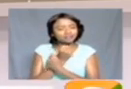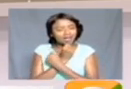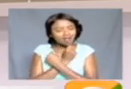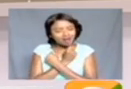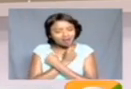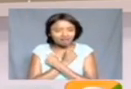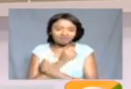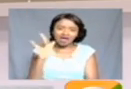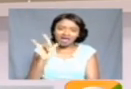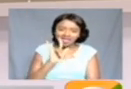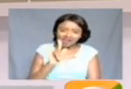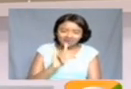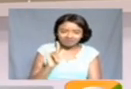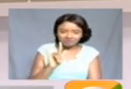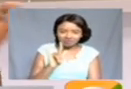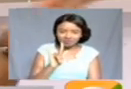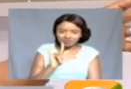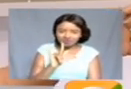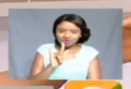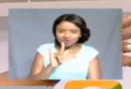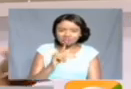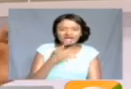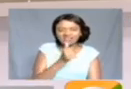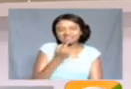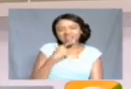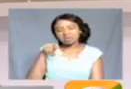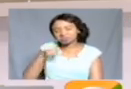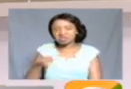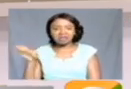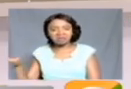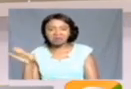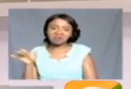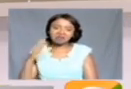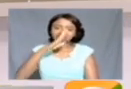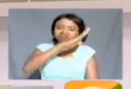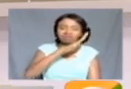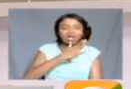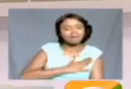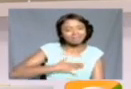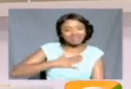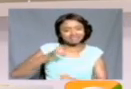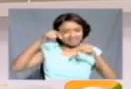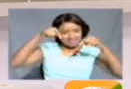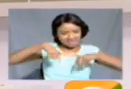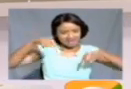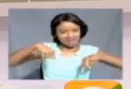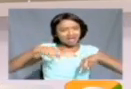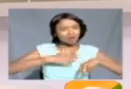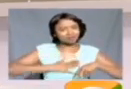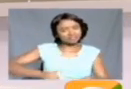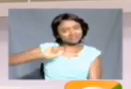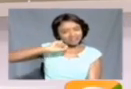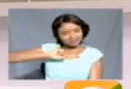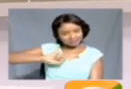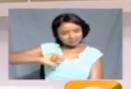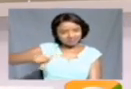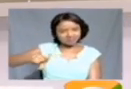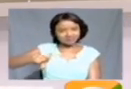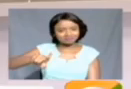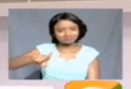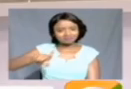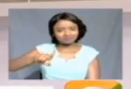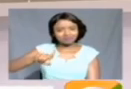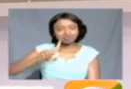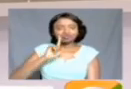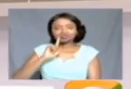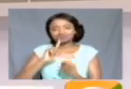Akaambia sawa, ningewaomba tu nyote manake mko katika ndoa hapa mtume ujumbe tu kwa wake zenu na waume zenu. I love you